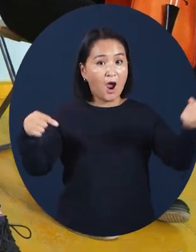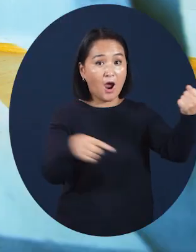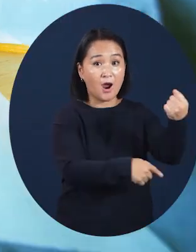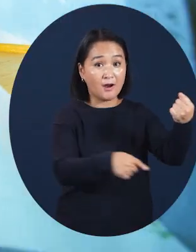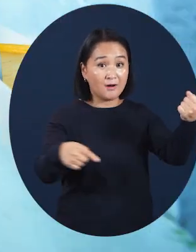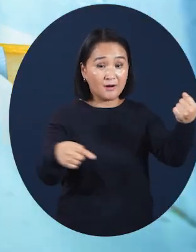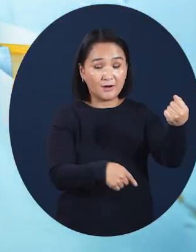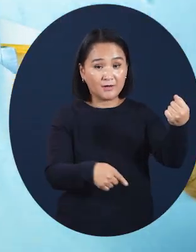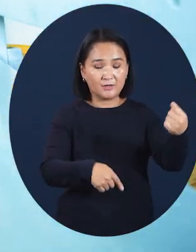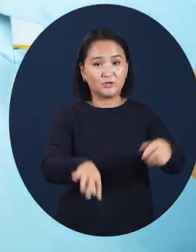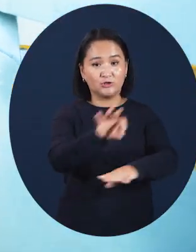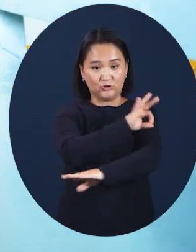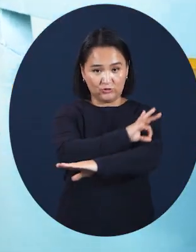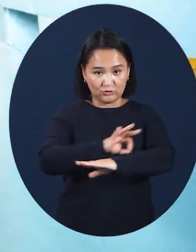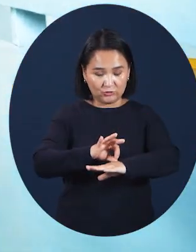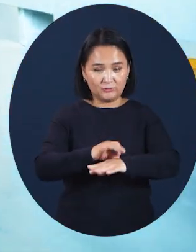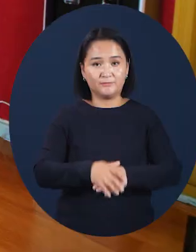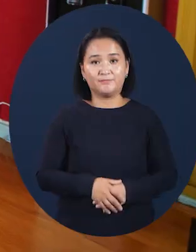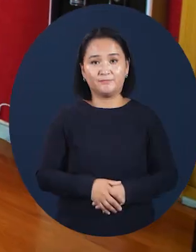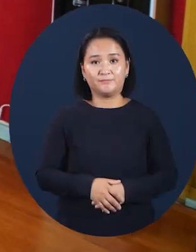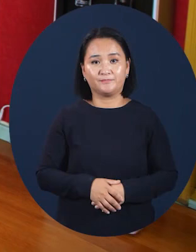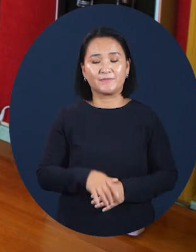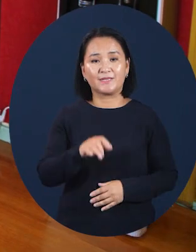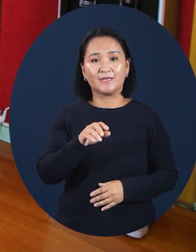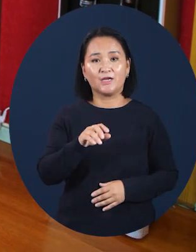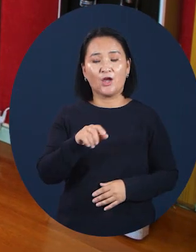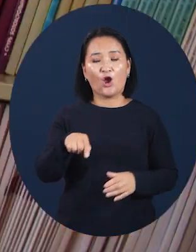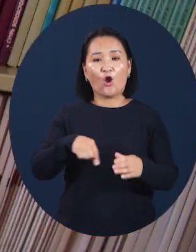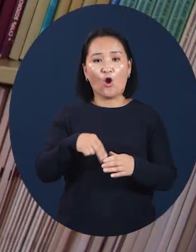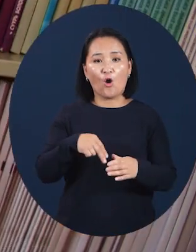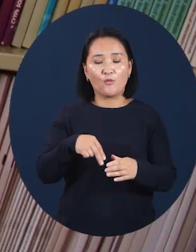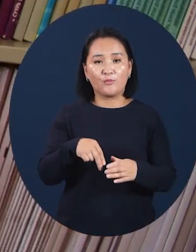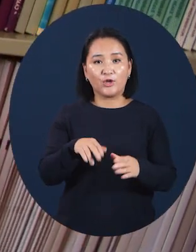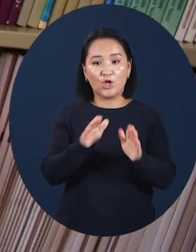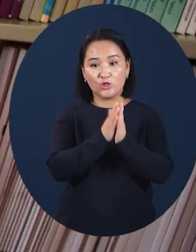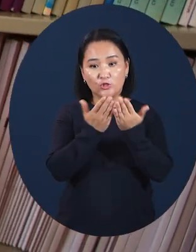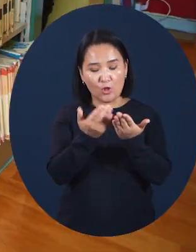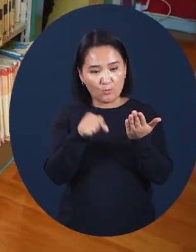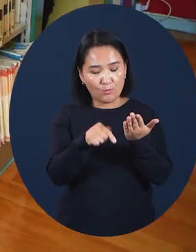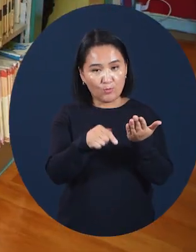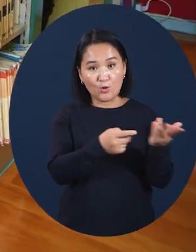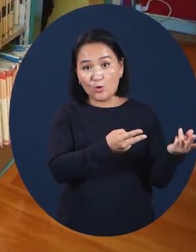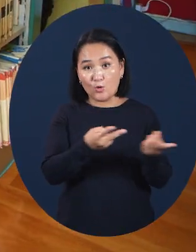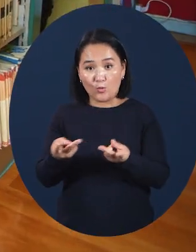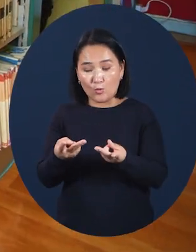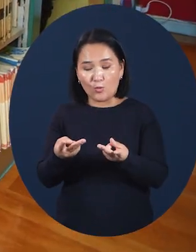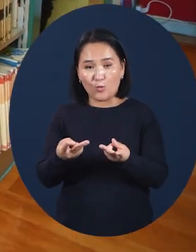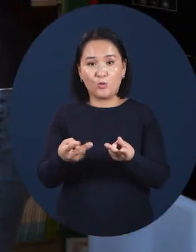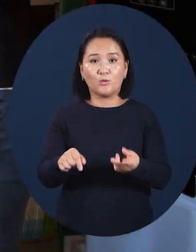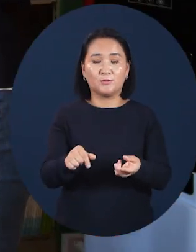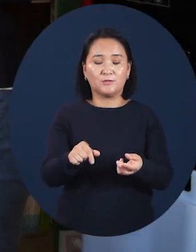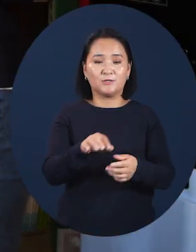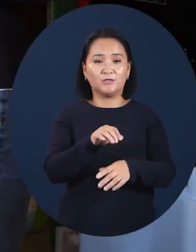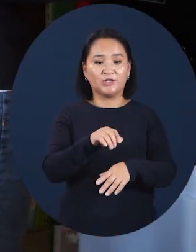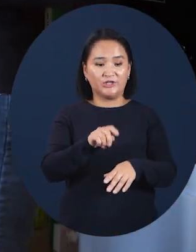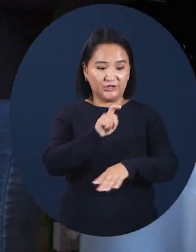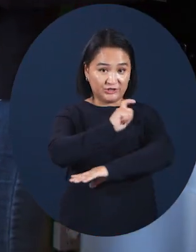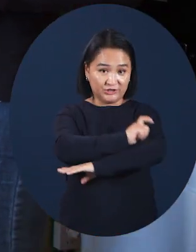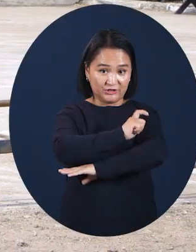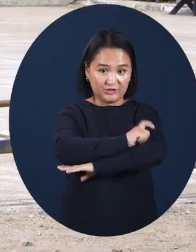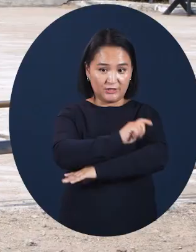хийх яруу ихшгэлэн төсөл. Кофе, номор үйлчилсэн хичээлийн бүхэйг үсгэх хичээлийн бүхэйг